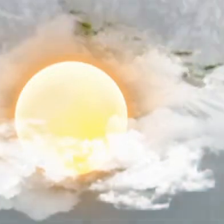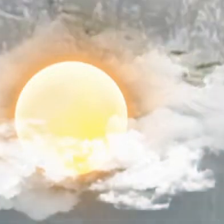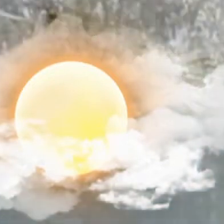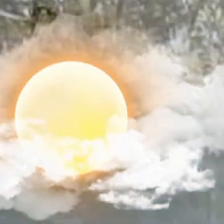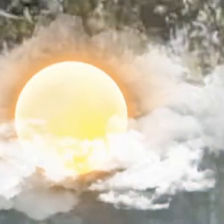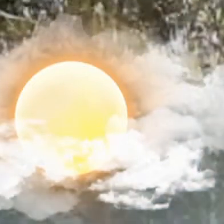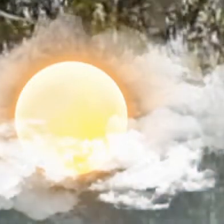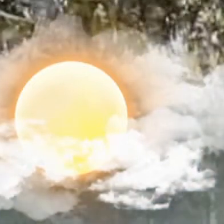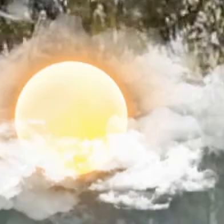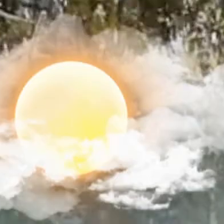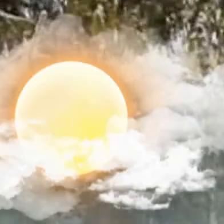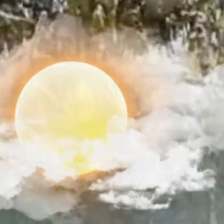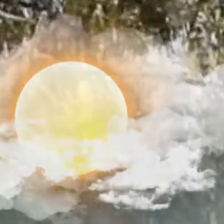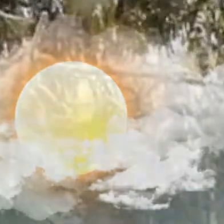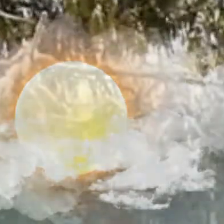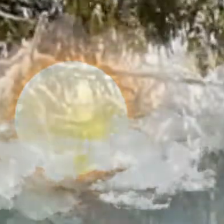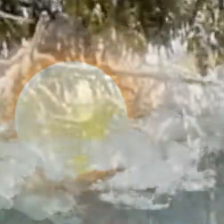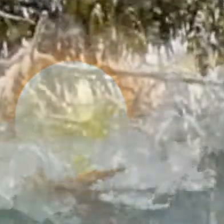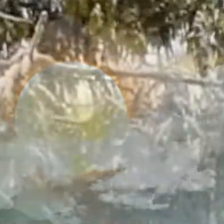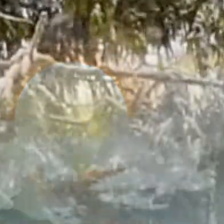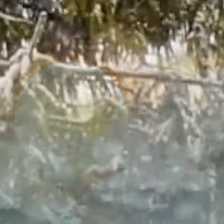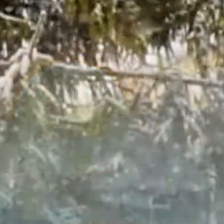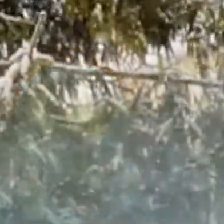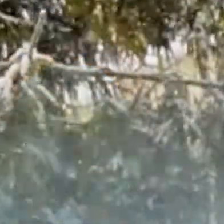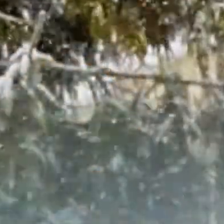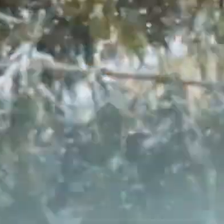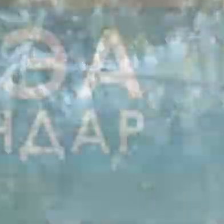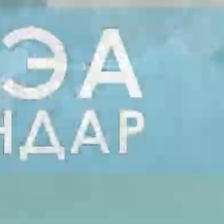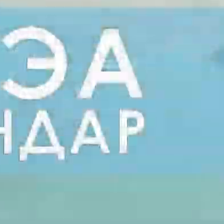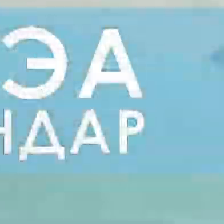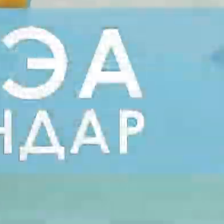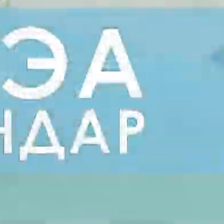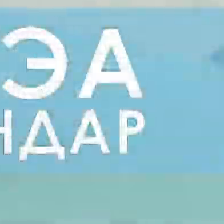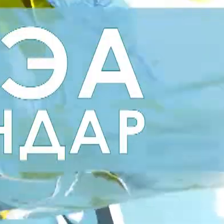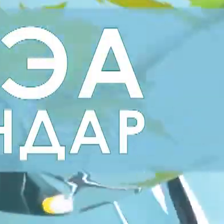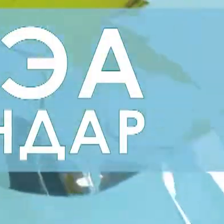дня буде вагатися від 5 до 10 градусів морозу.